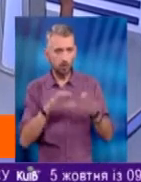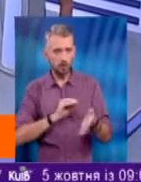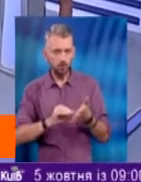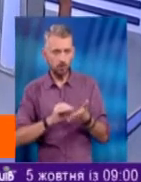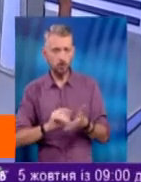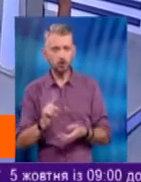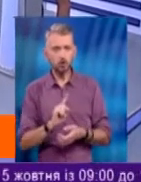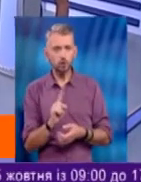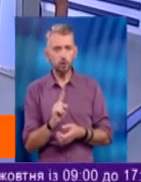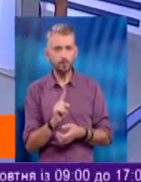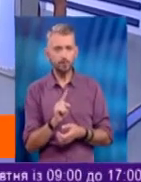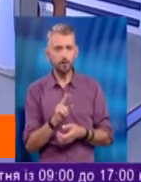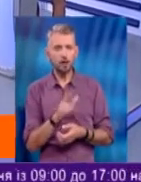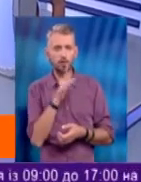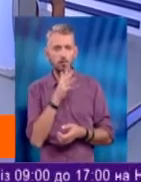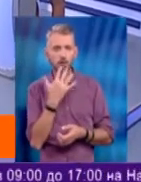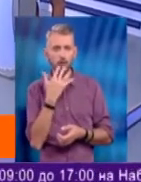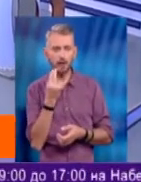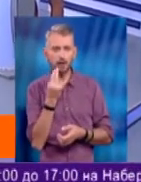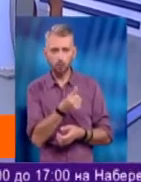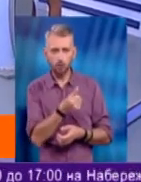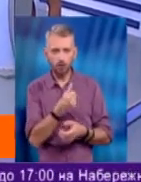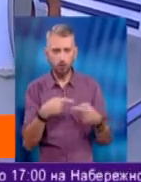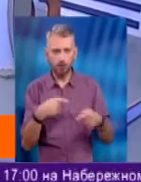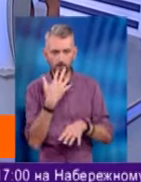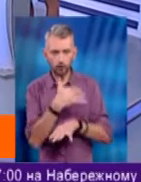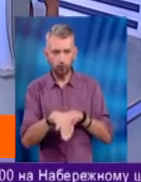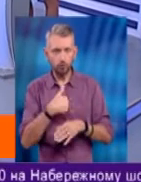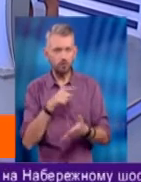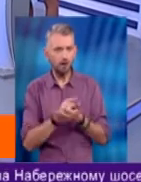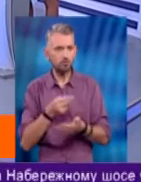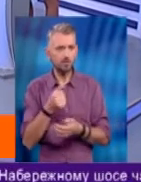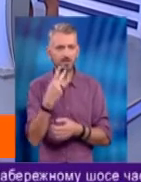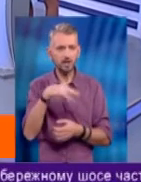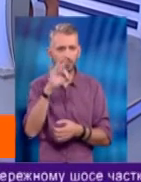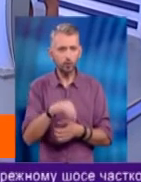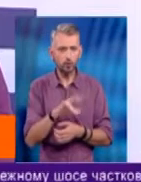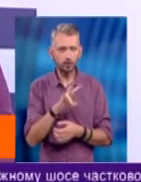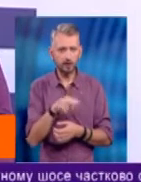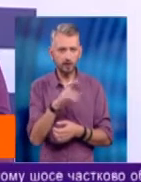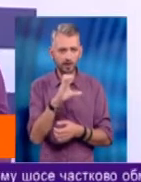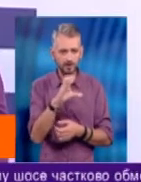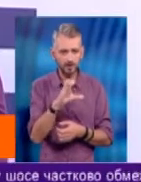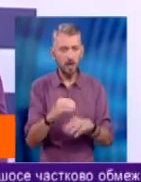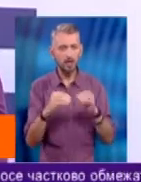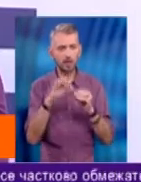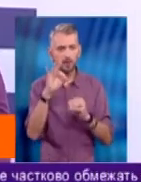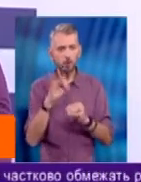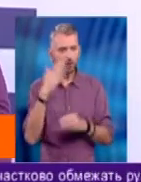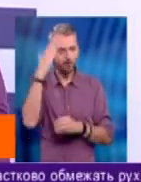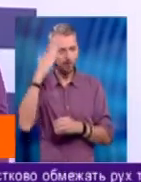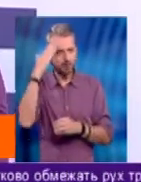що при імпорті товарів із-за кордону ми маємо сплатити 20% НДС, 10%